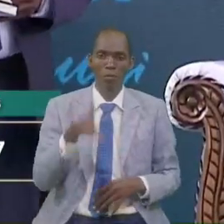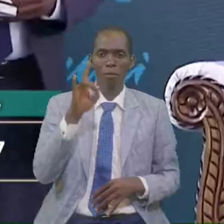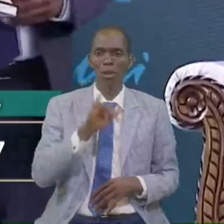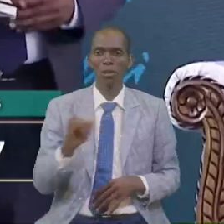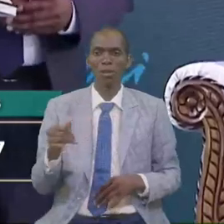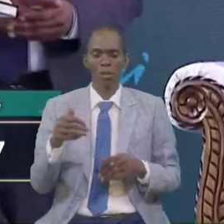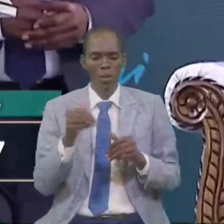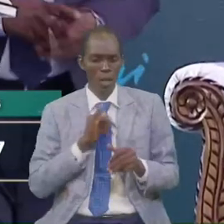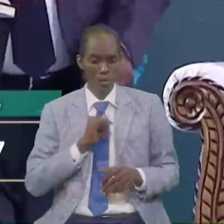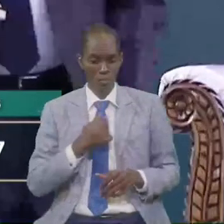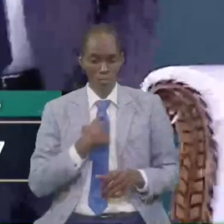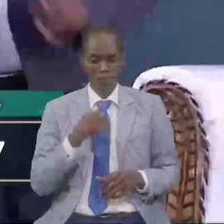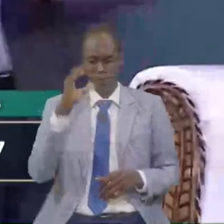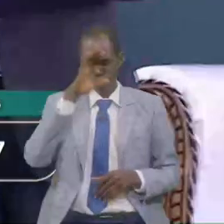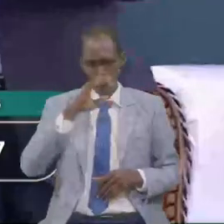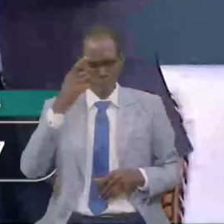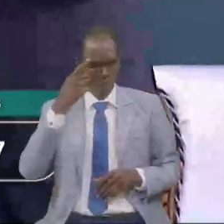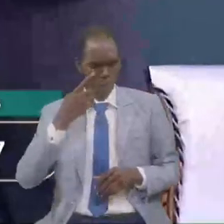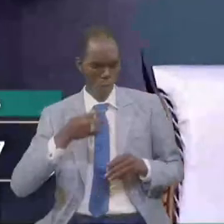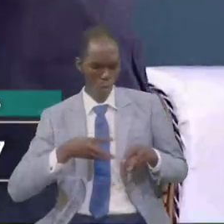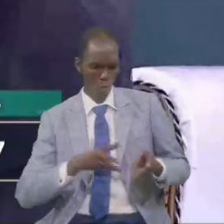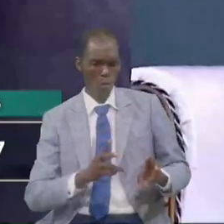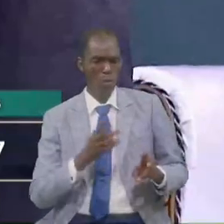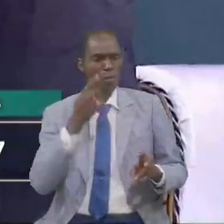Je cherche le chemin des héros.